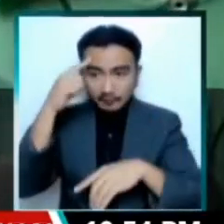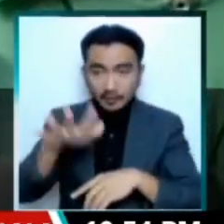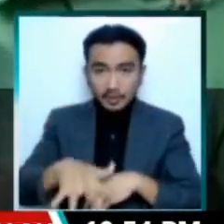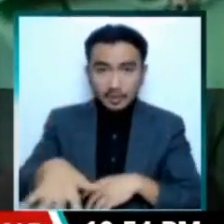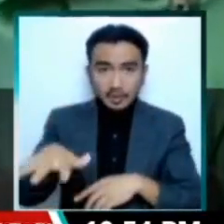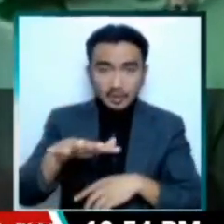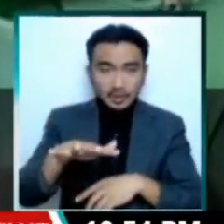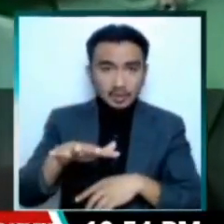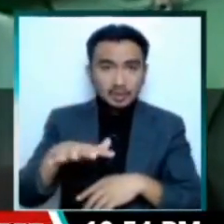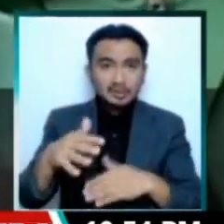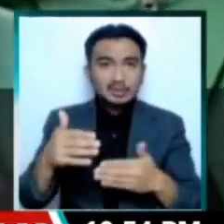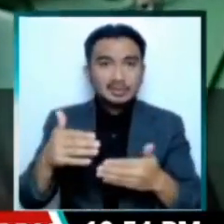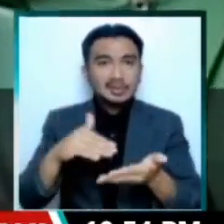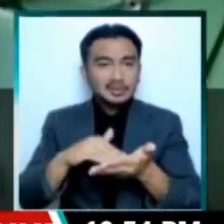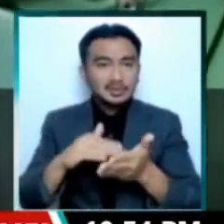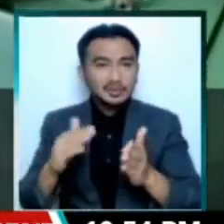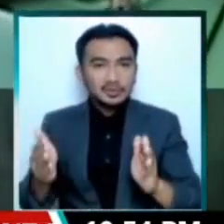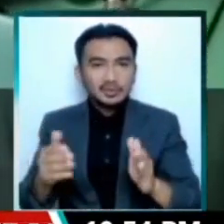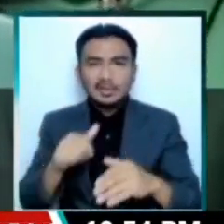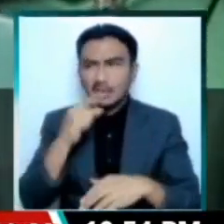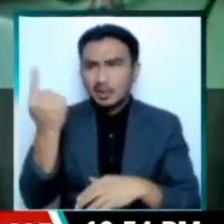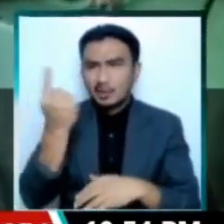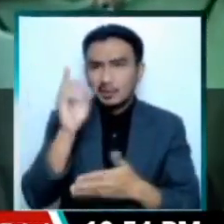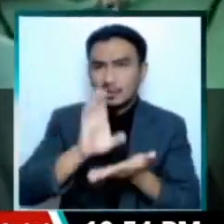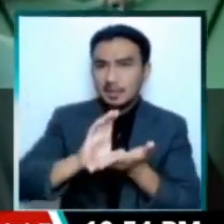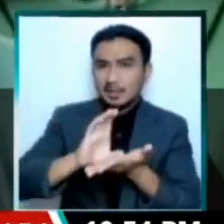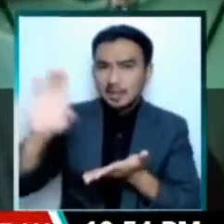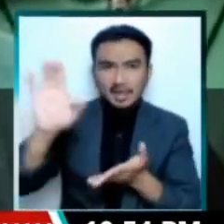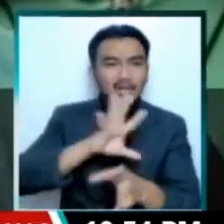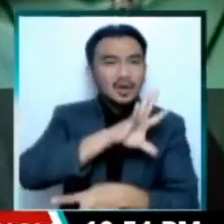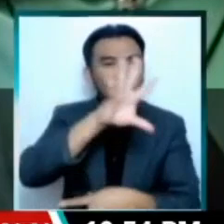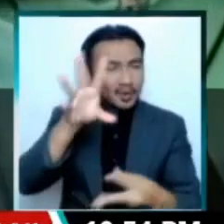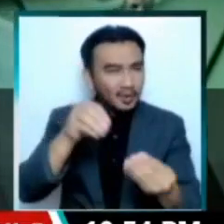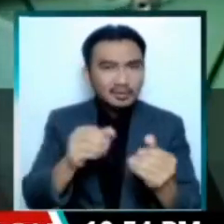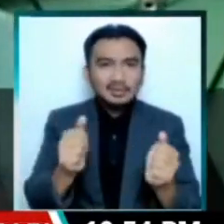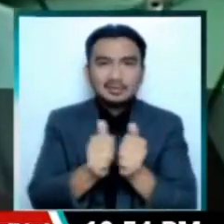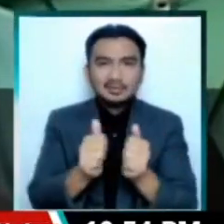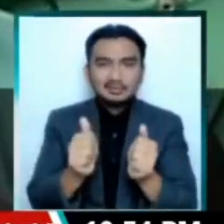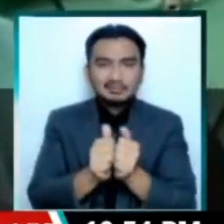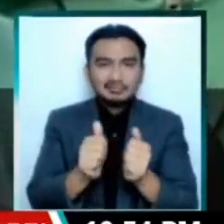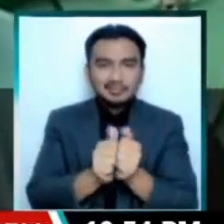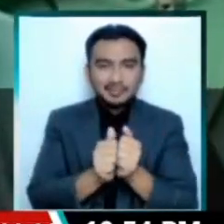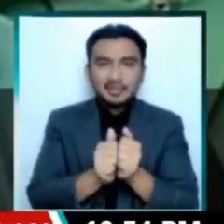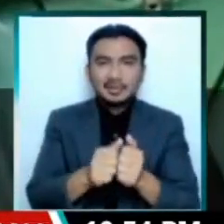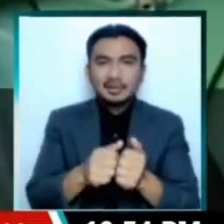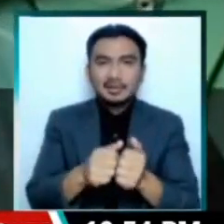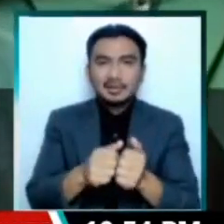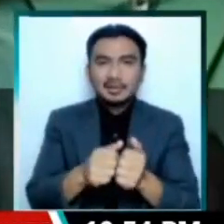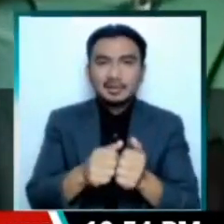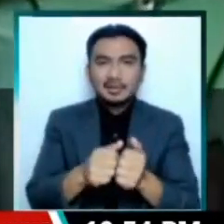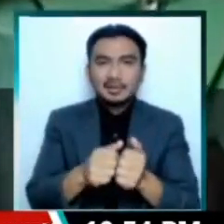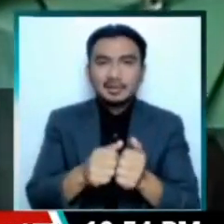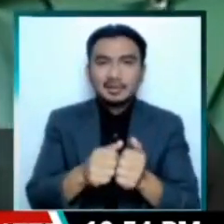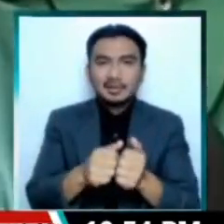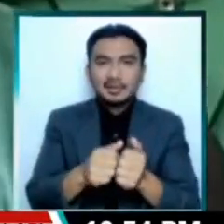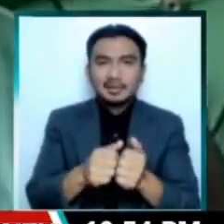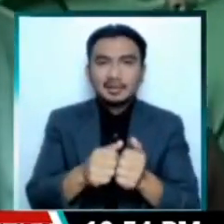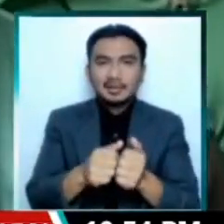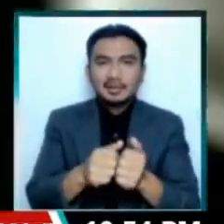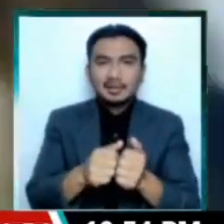edukasyon, hindi lang po college degree yon, kasama ang skills training doon dahil marami naman ang hindi kailangan ng college degree na